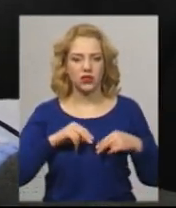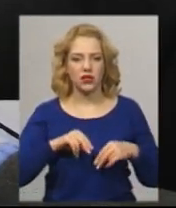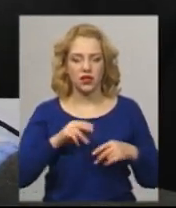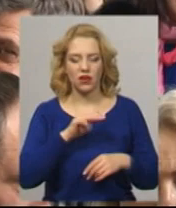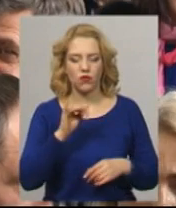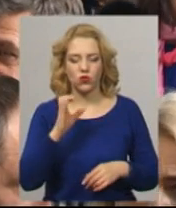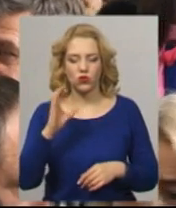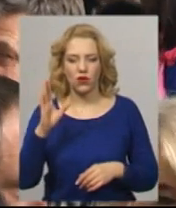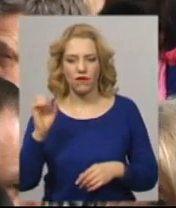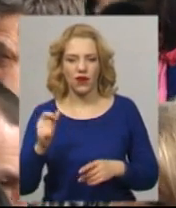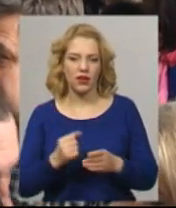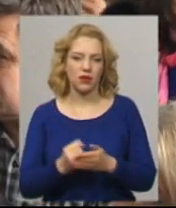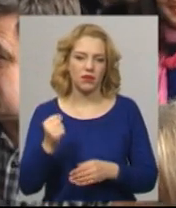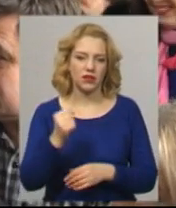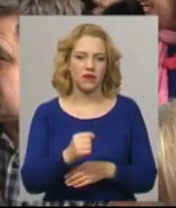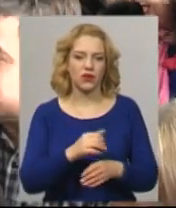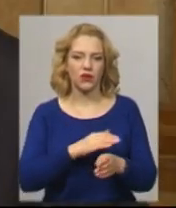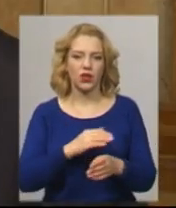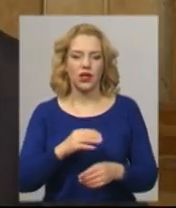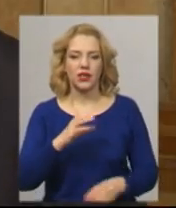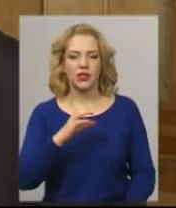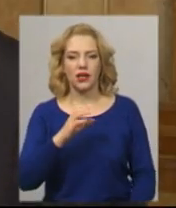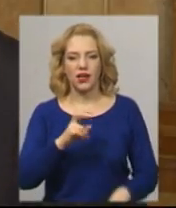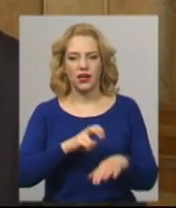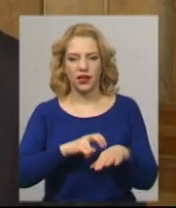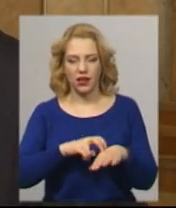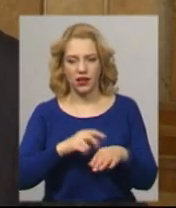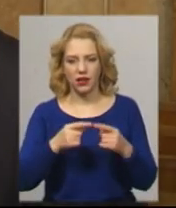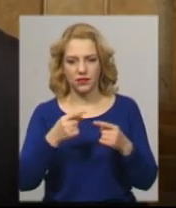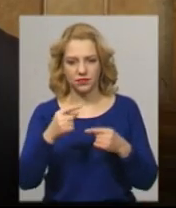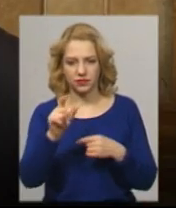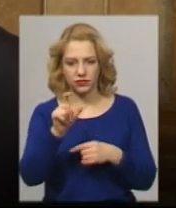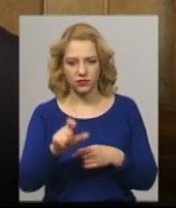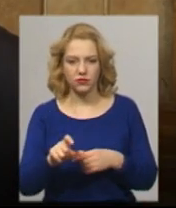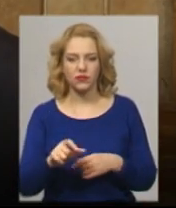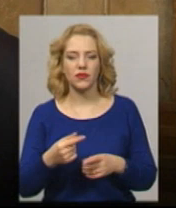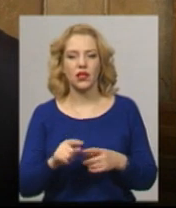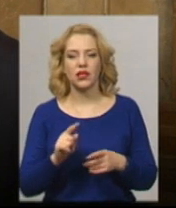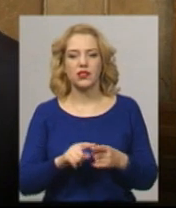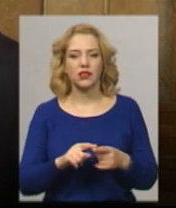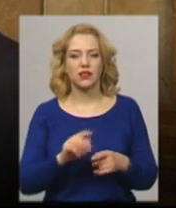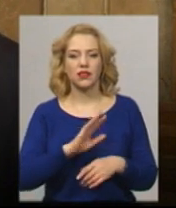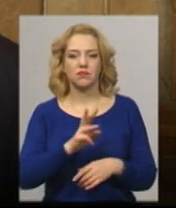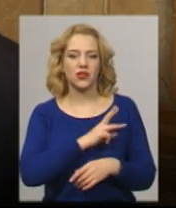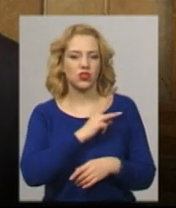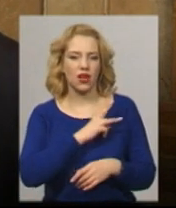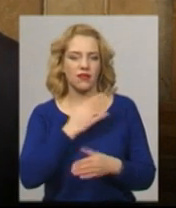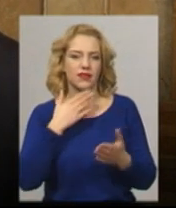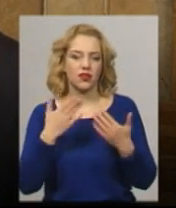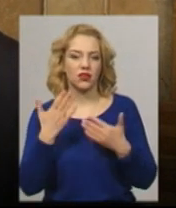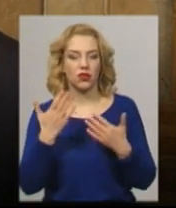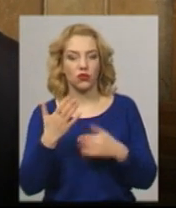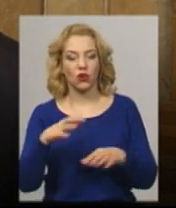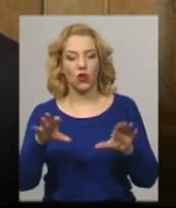призначають до завершення конкурсу лікаря Дмитра Саліпу. Причина цього конфлікту – це небажання діалогу. Якби голова